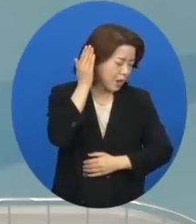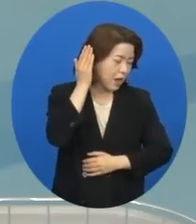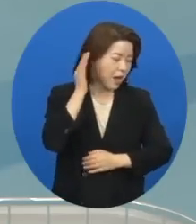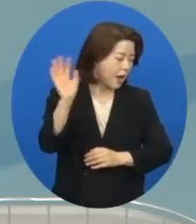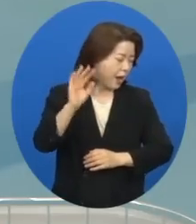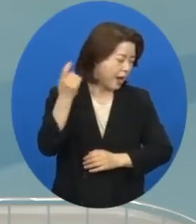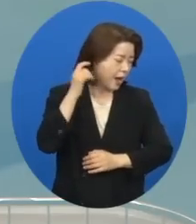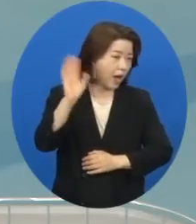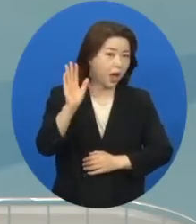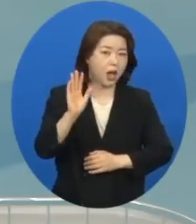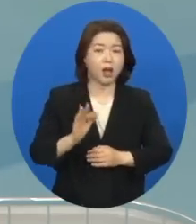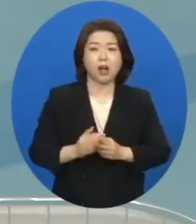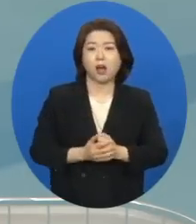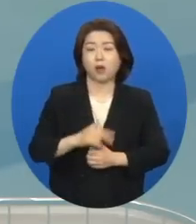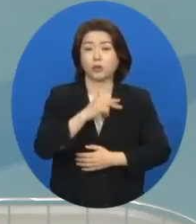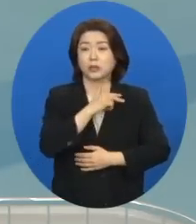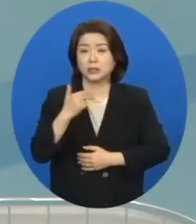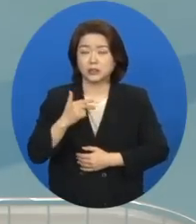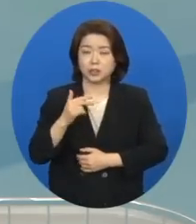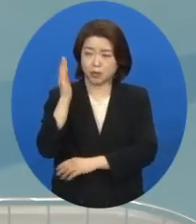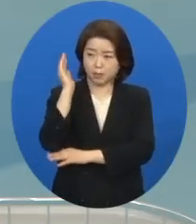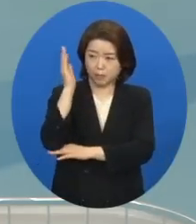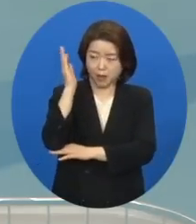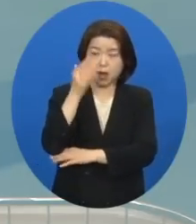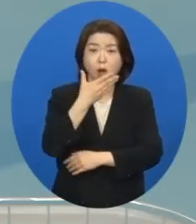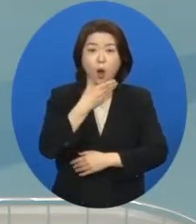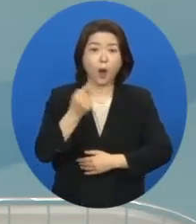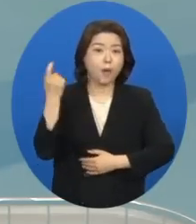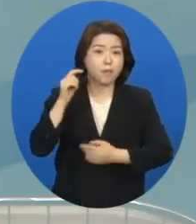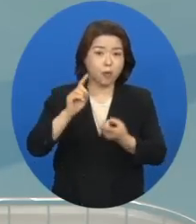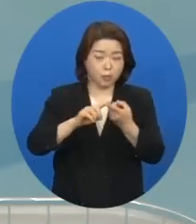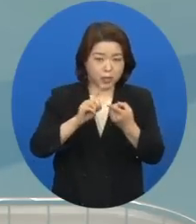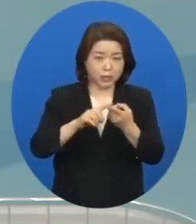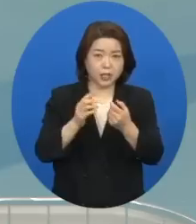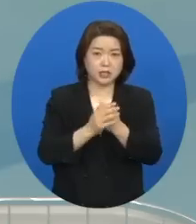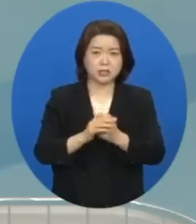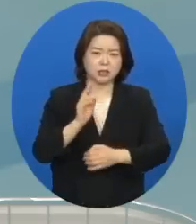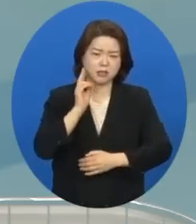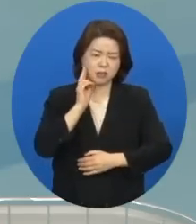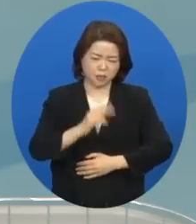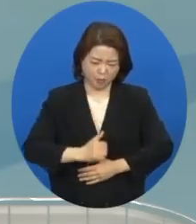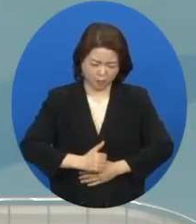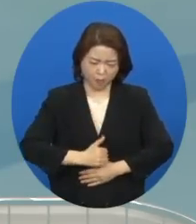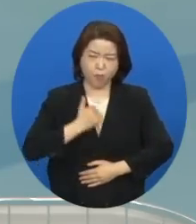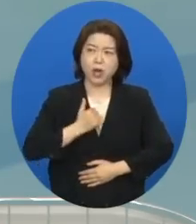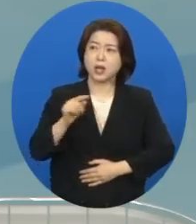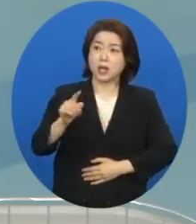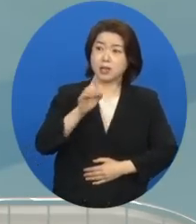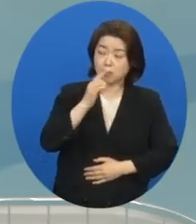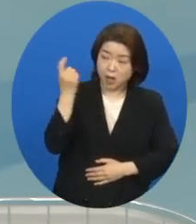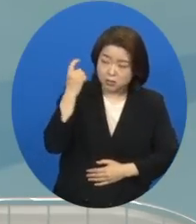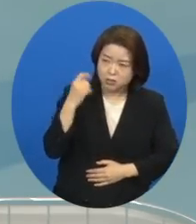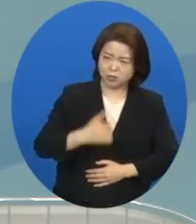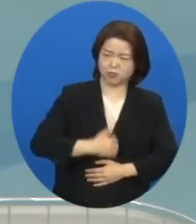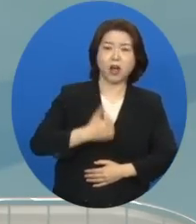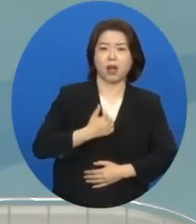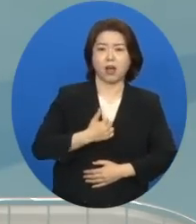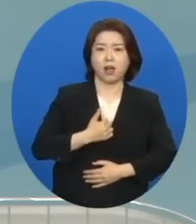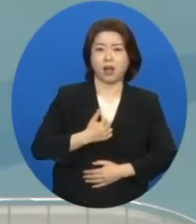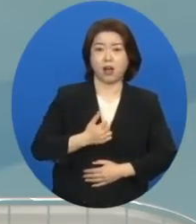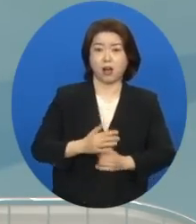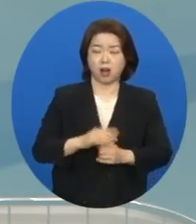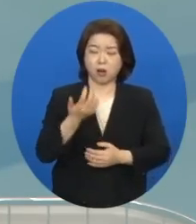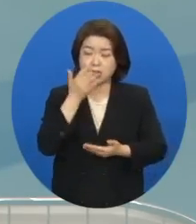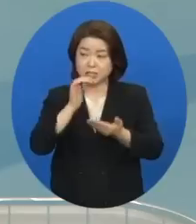그랬습니다. 스데반 집사가 증거하는 복음을 너무너무 화가 난 거예요. 그 말을 듣고.